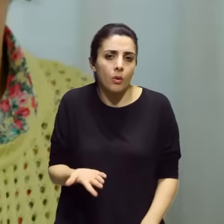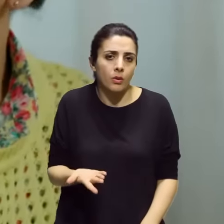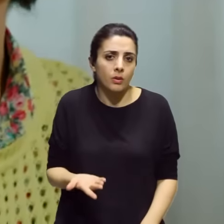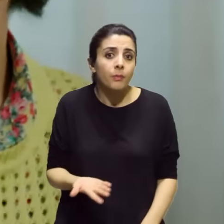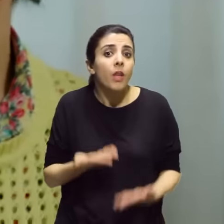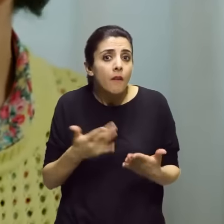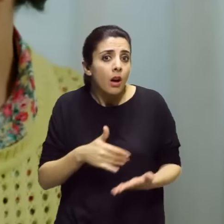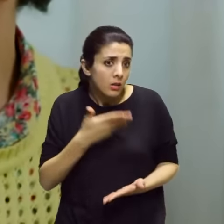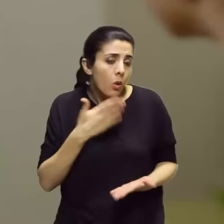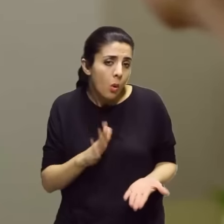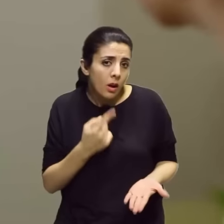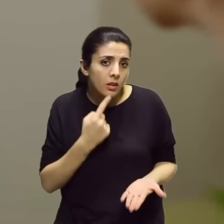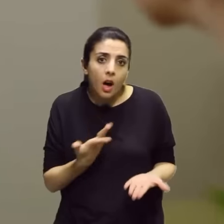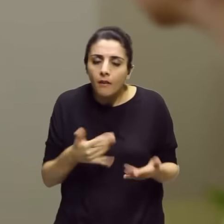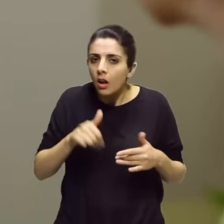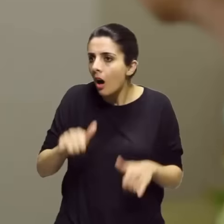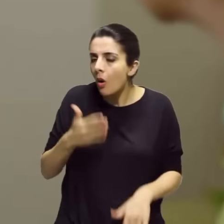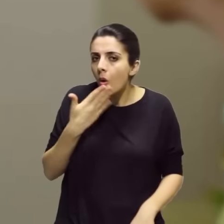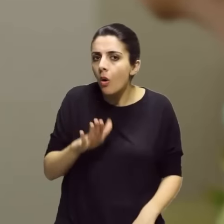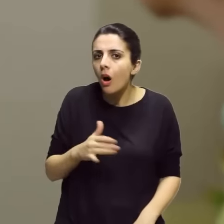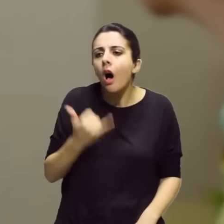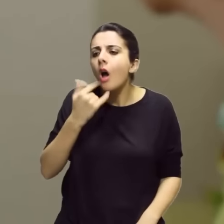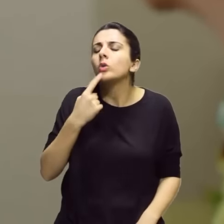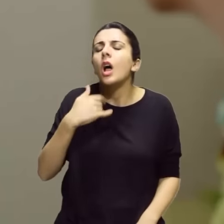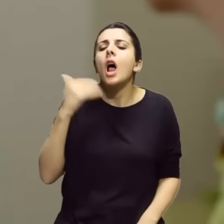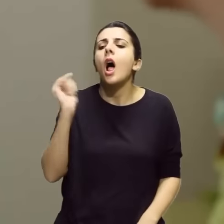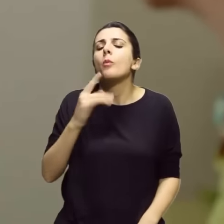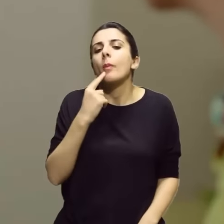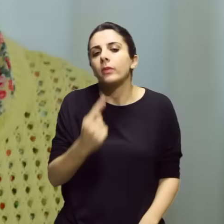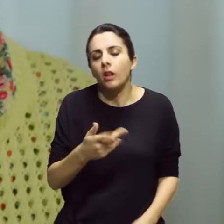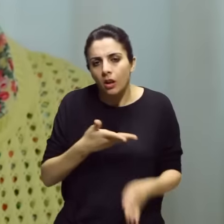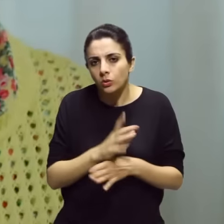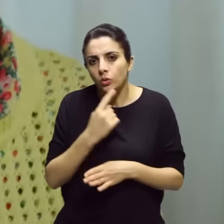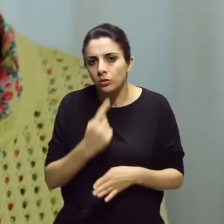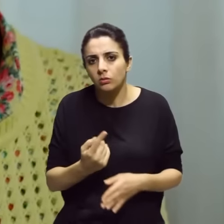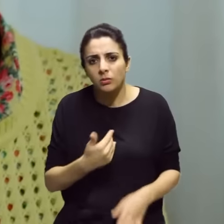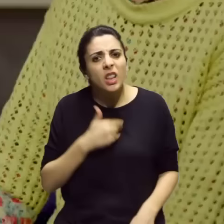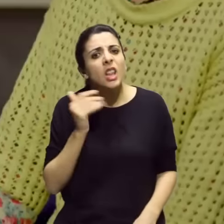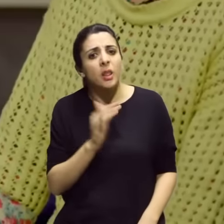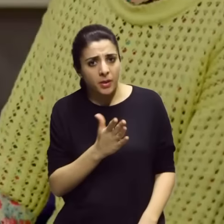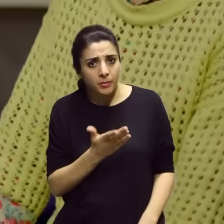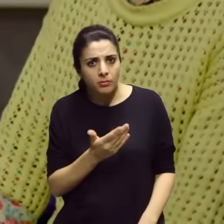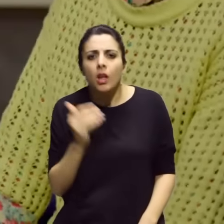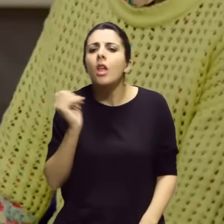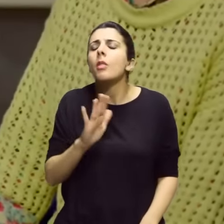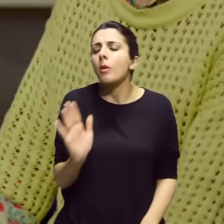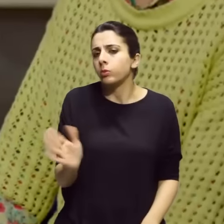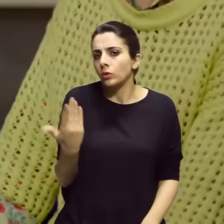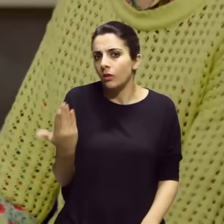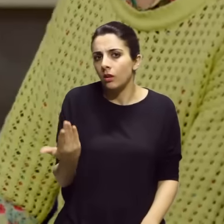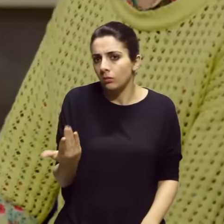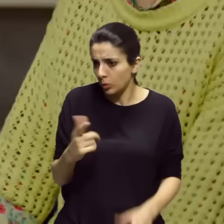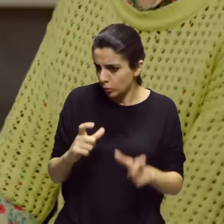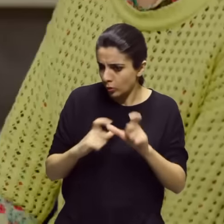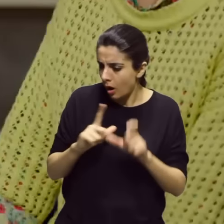yok. Evet, yok değil mi? Yok tabii, yok. Ara gelmiyorum de. Vallahi. Gitmeyeyim mi? Gitme tabii Reyhan, bunu